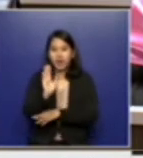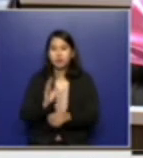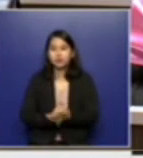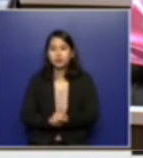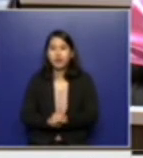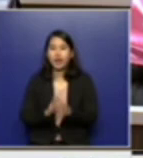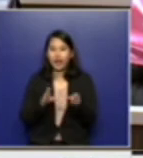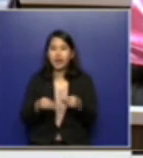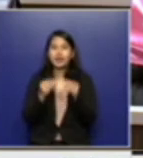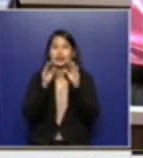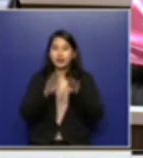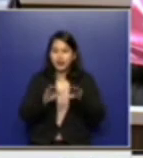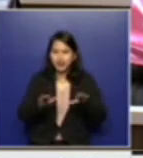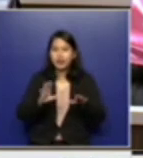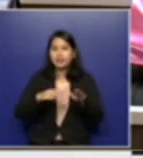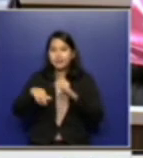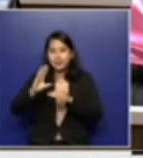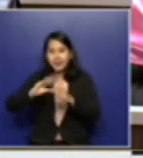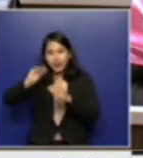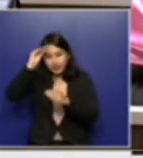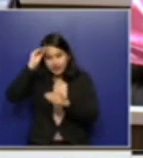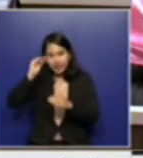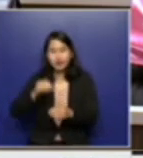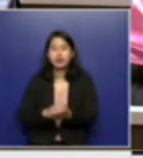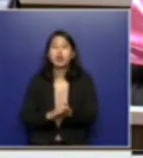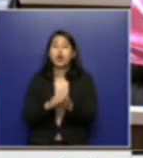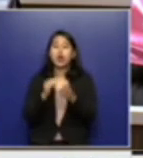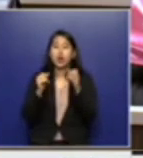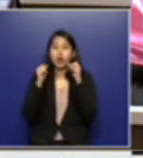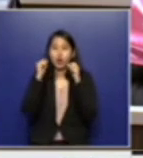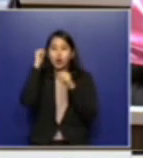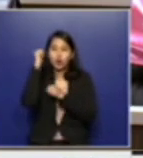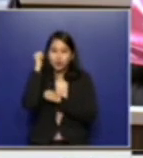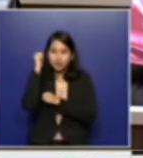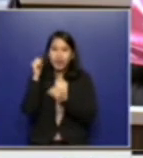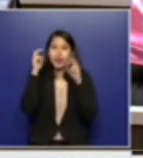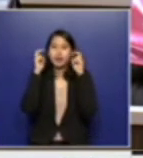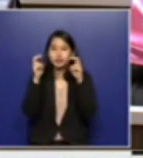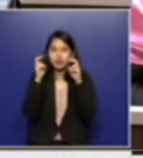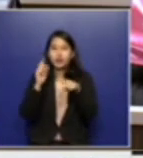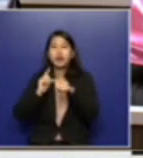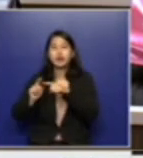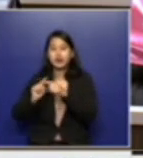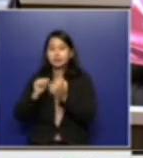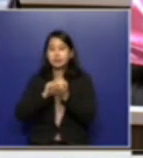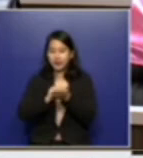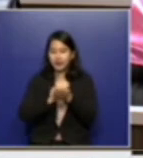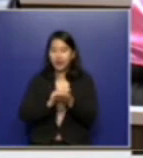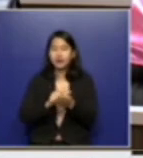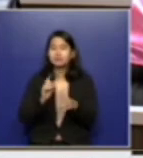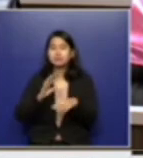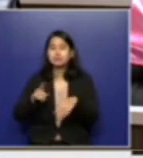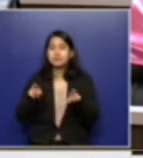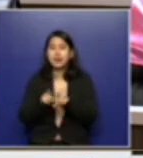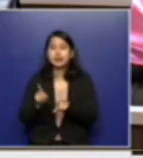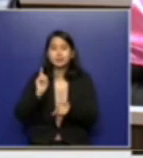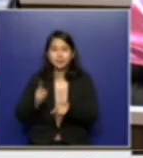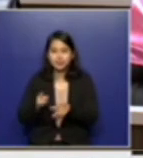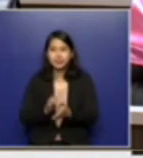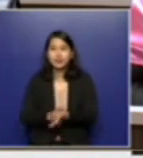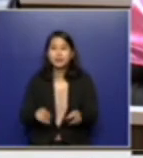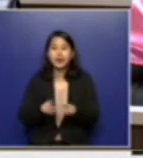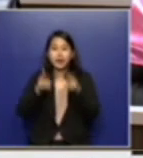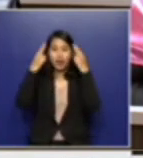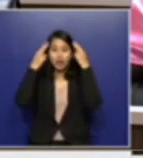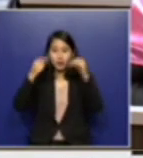ให้เด็กไปเรียนหนังสือไม่ว่าจะเป็นการเดินทางโดยรถสาธารณะที่สำคัญก็คือใกล้บ้านเราครับประธานนายกญี่ปุ่นนะครับท่าน